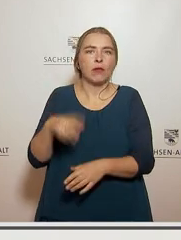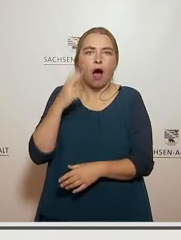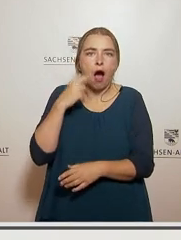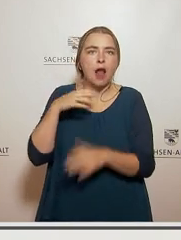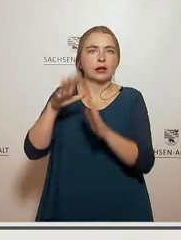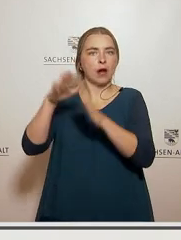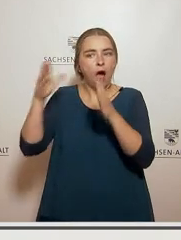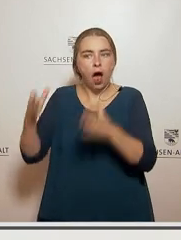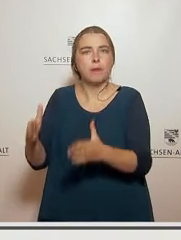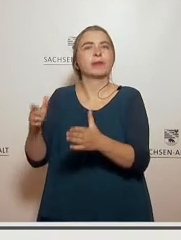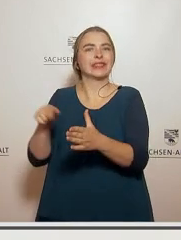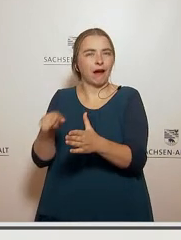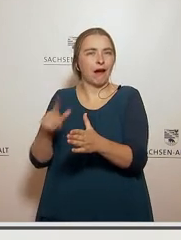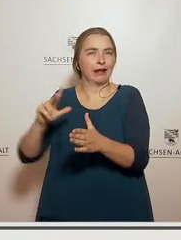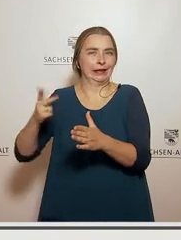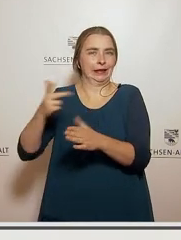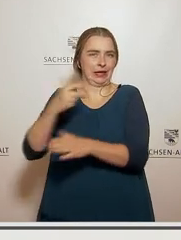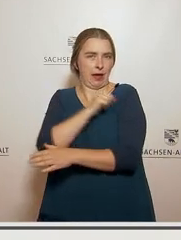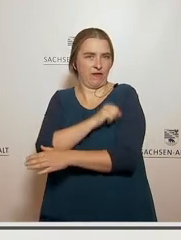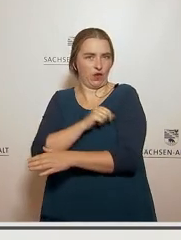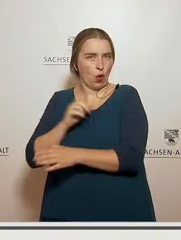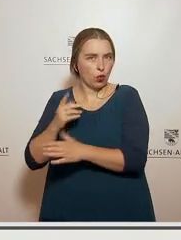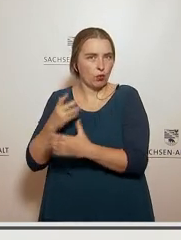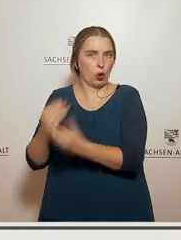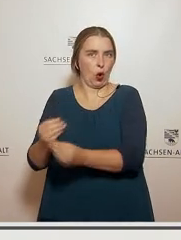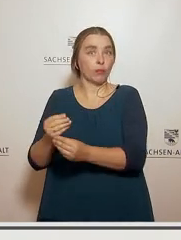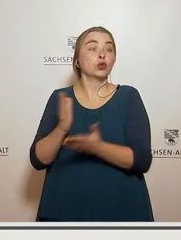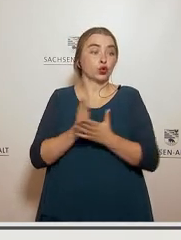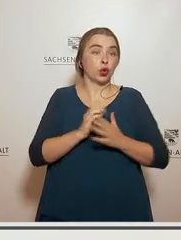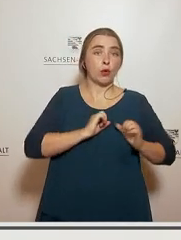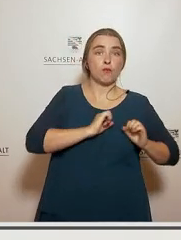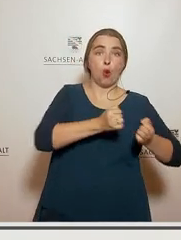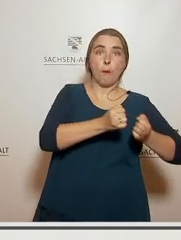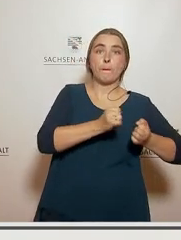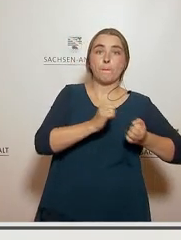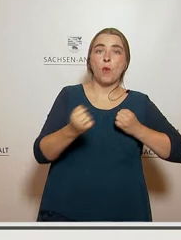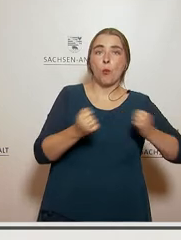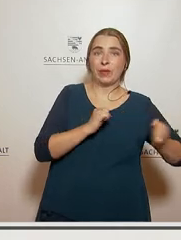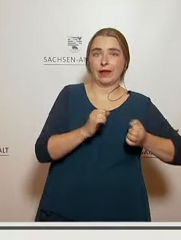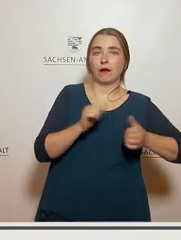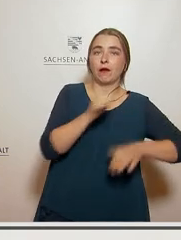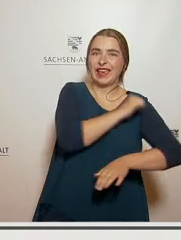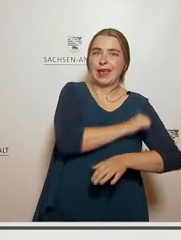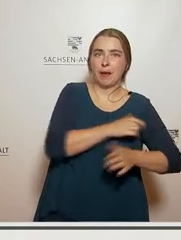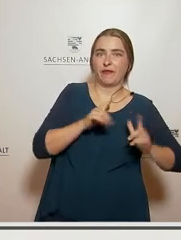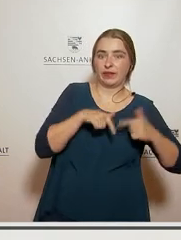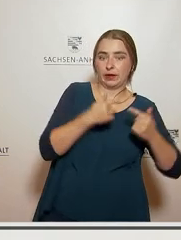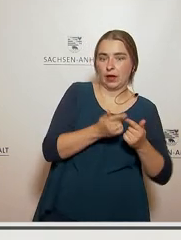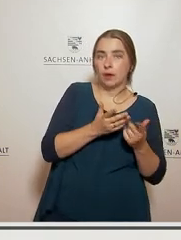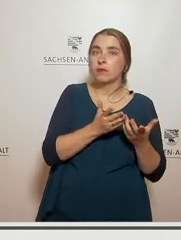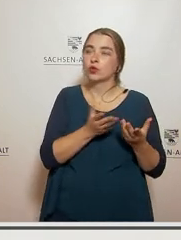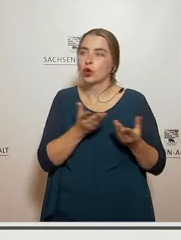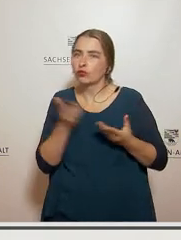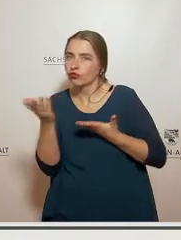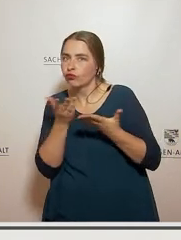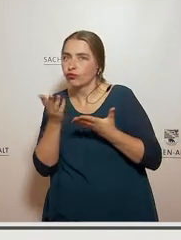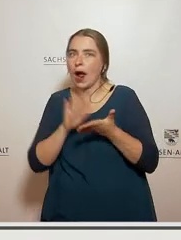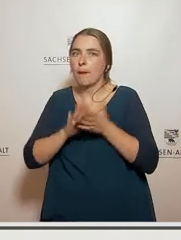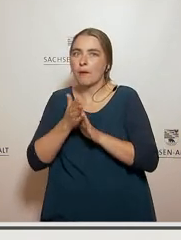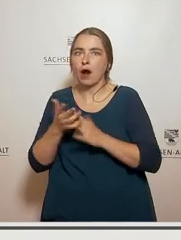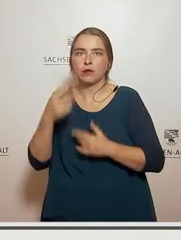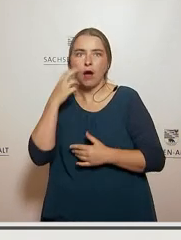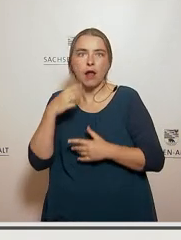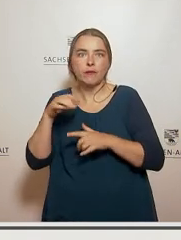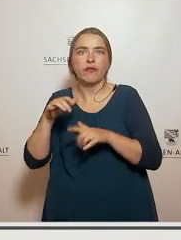vorzunehmen. Da werden bei den mobilen Impfteams tatsächlich noch mal angerufen, Termine vereinbart, sodass das klappen